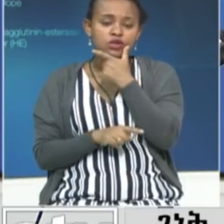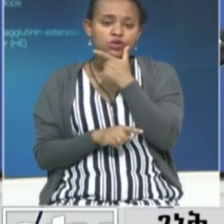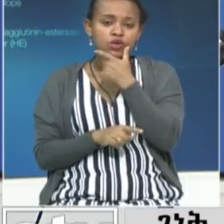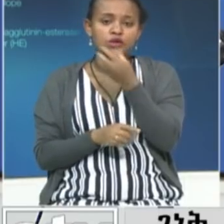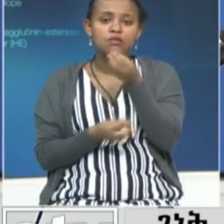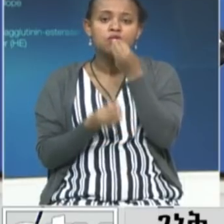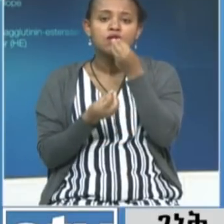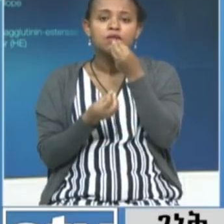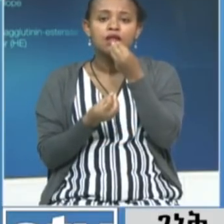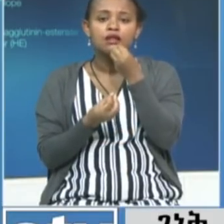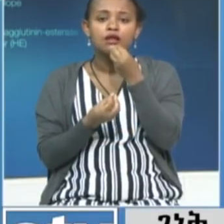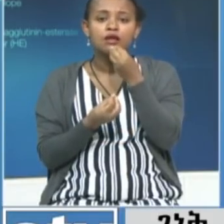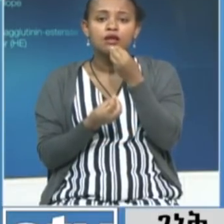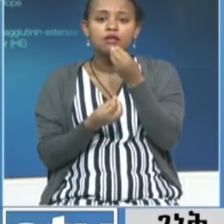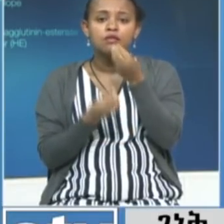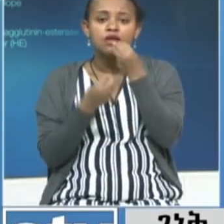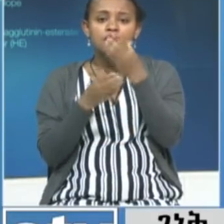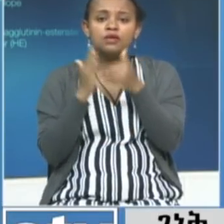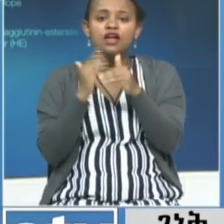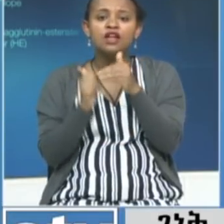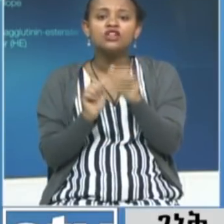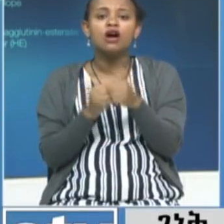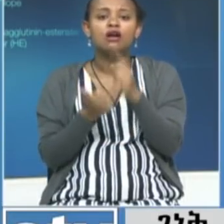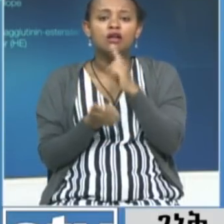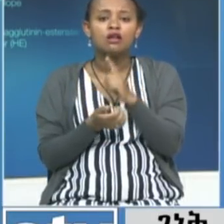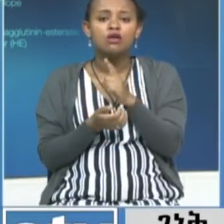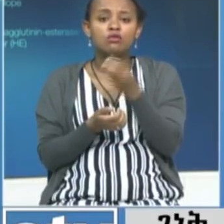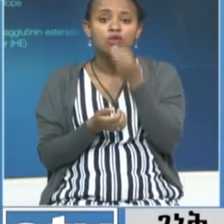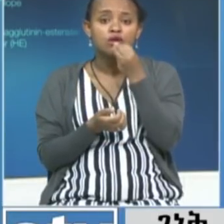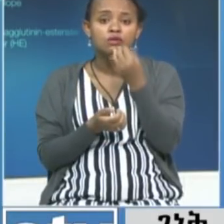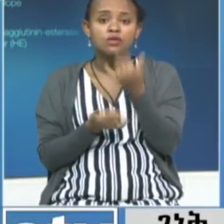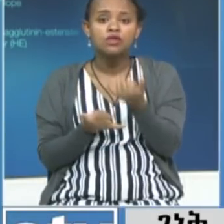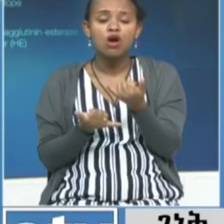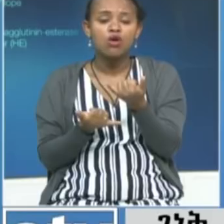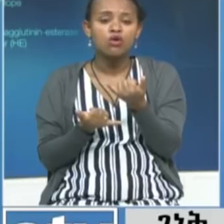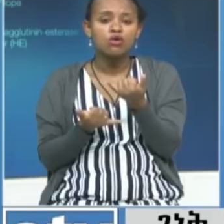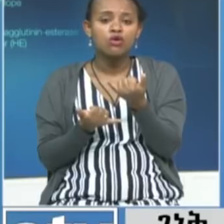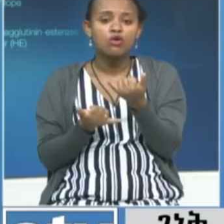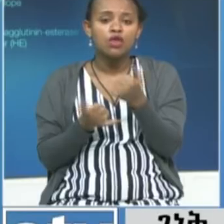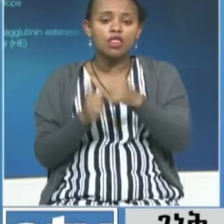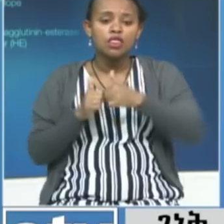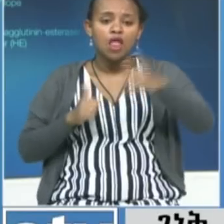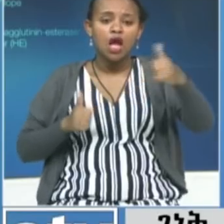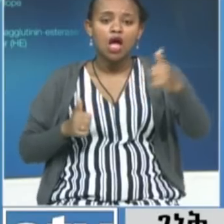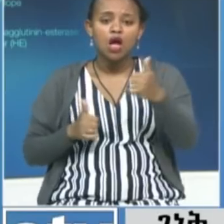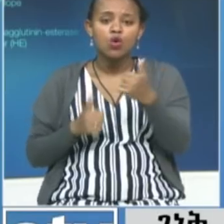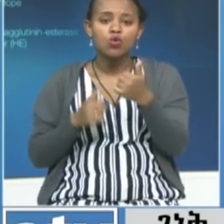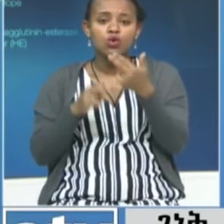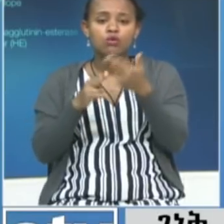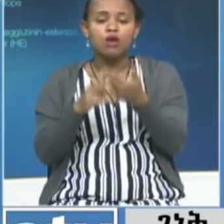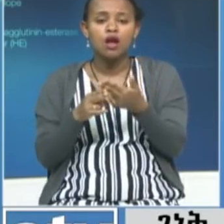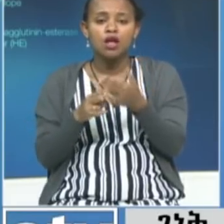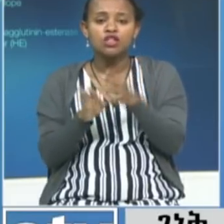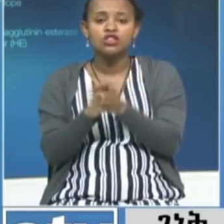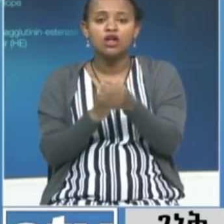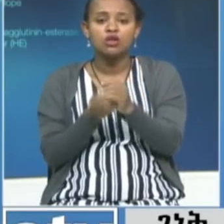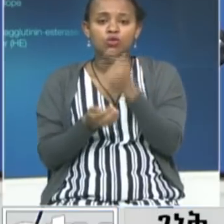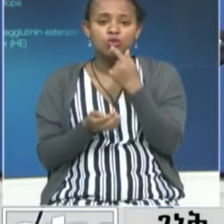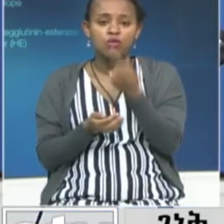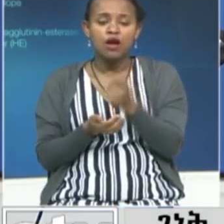ምግብ ቤቶች በምግብ ደረጃ እንዴት ነው? እስካሁን ብዙ ተራራቁ ይባላል፣ እጅ ታጠቡ